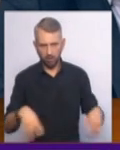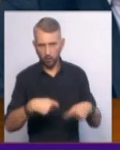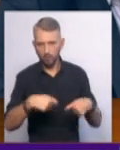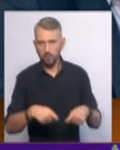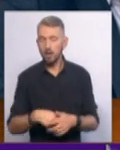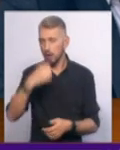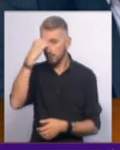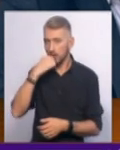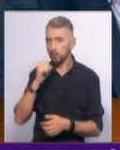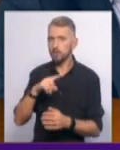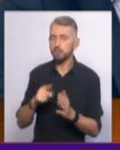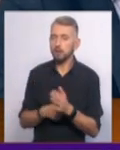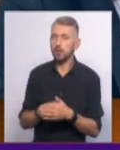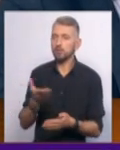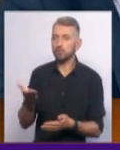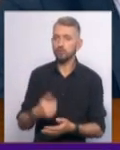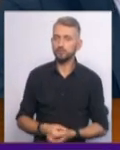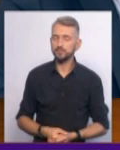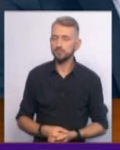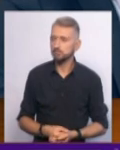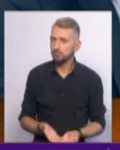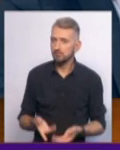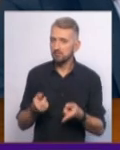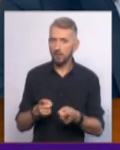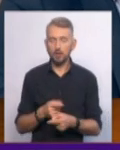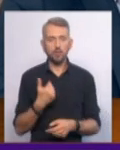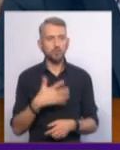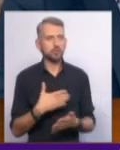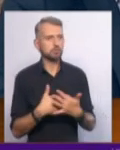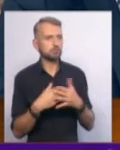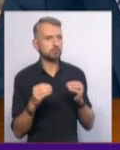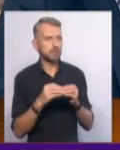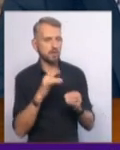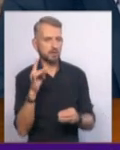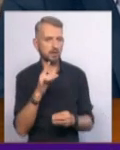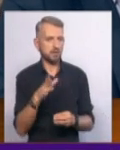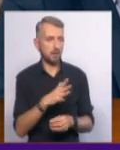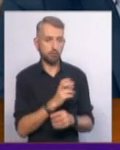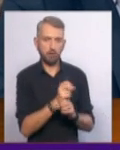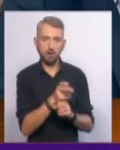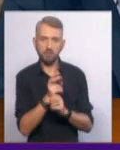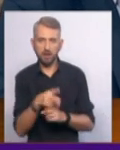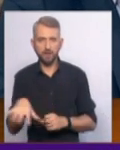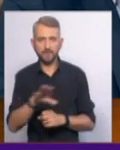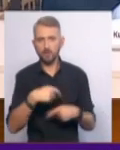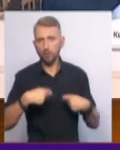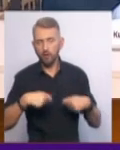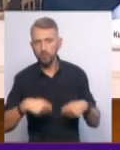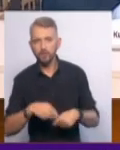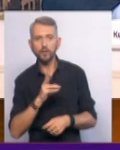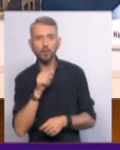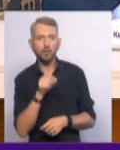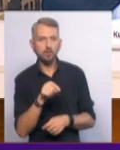запитання. Прошу, пане Михайло, дійсно. Вже разів 10 точно ганяли ми всіх цих торгашів, які